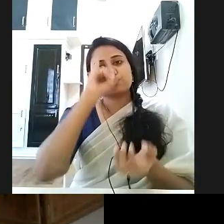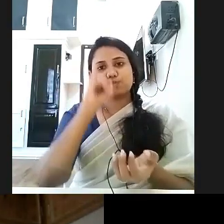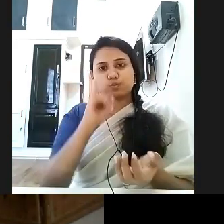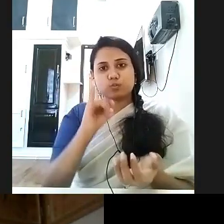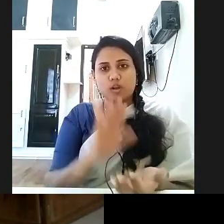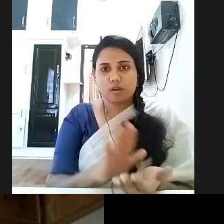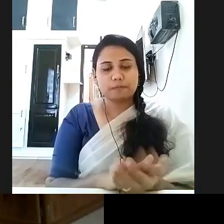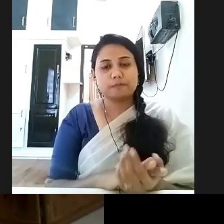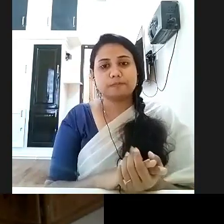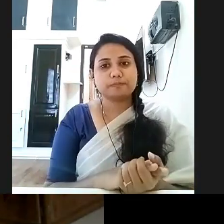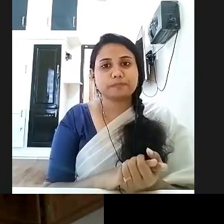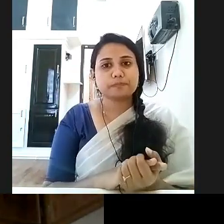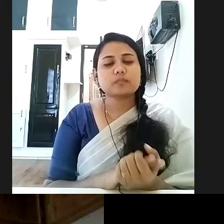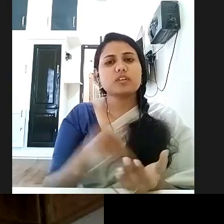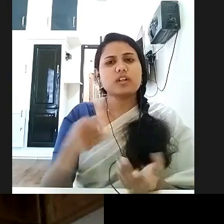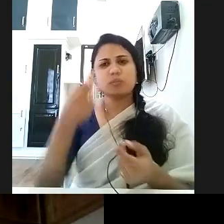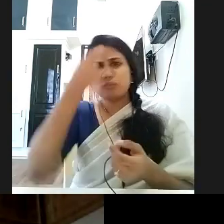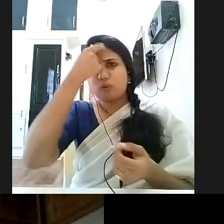അപ്പൊ അതുകൊണ്ട് പ്രശ്നം വല്ലതും.